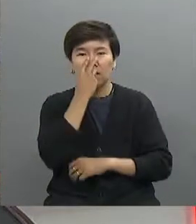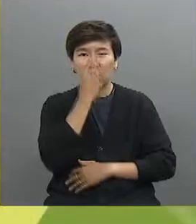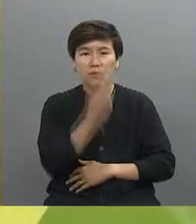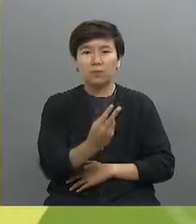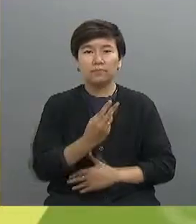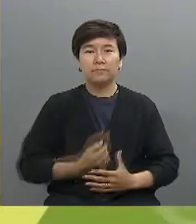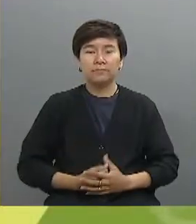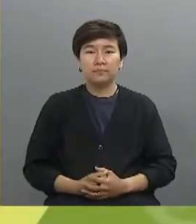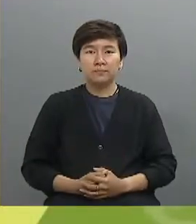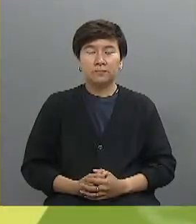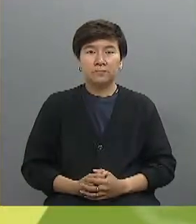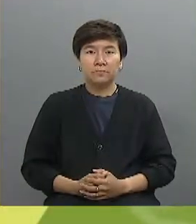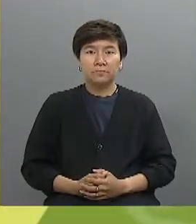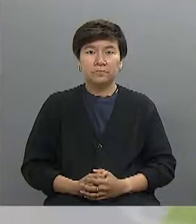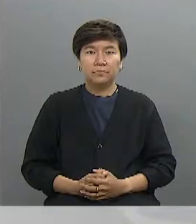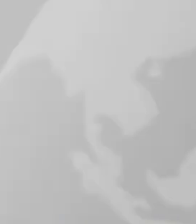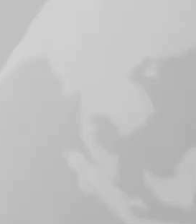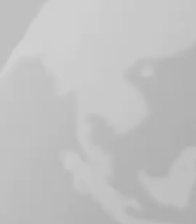อ่ะ